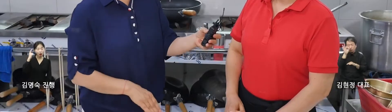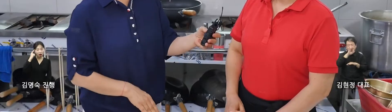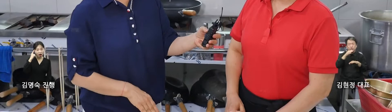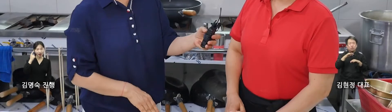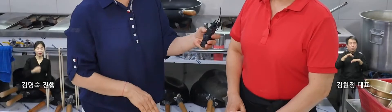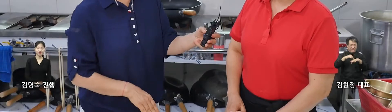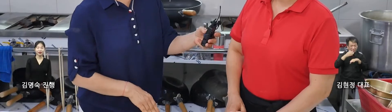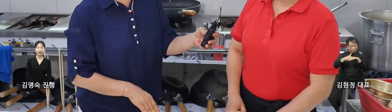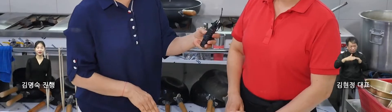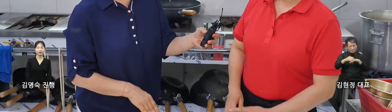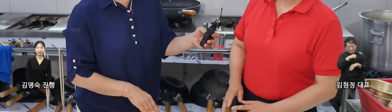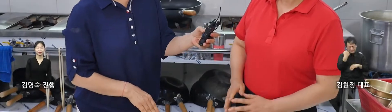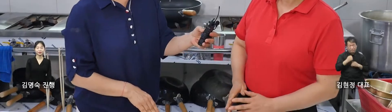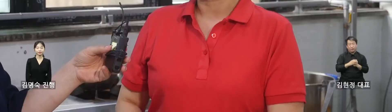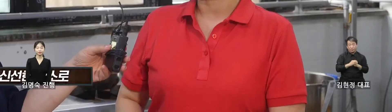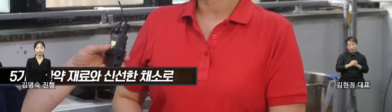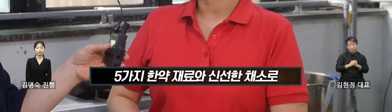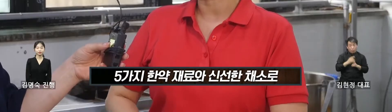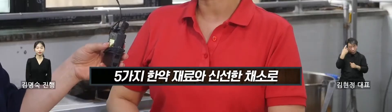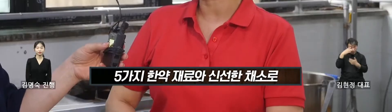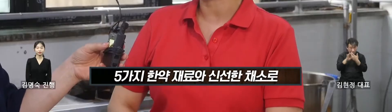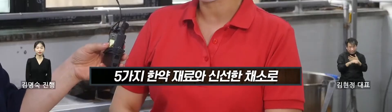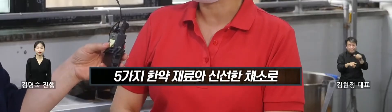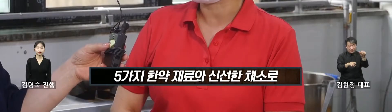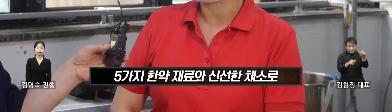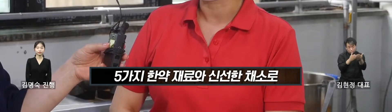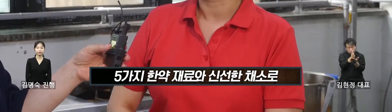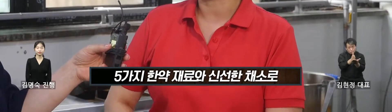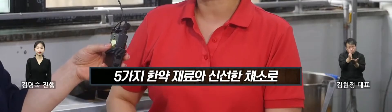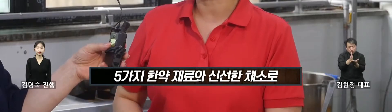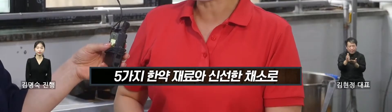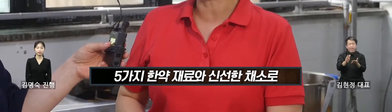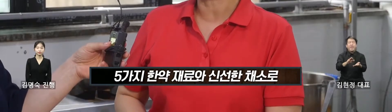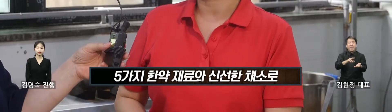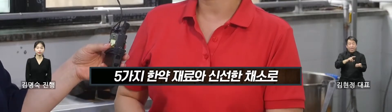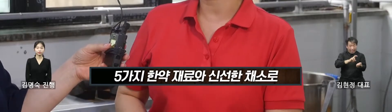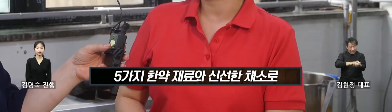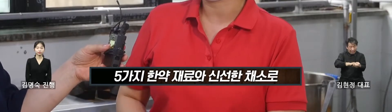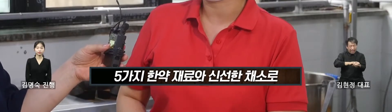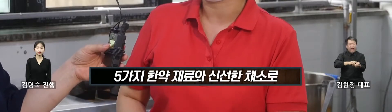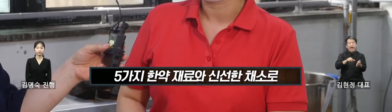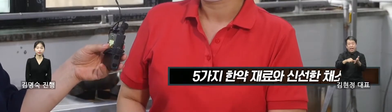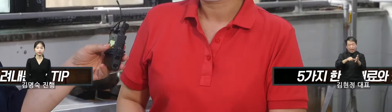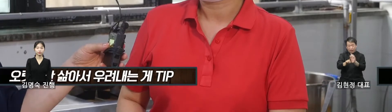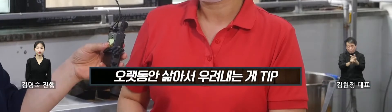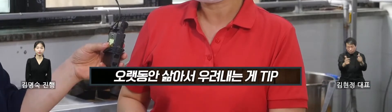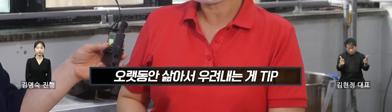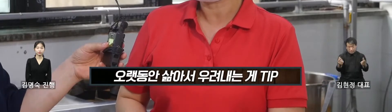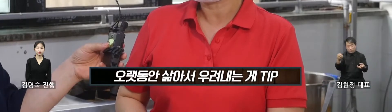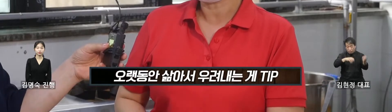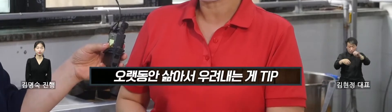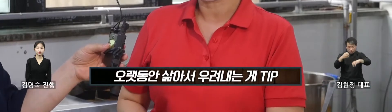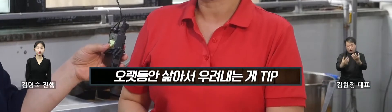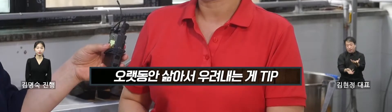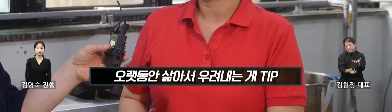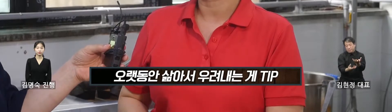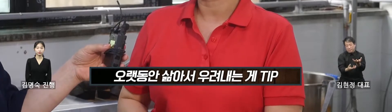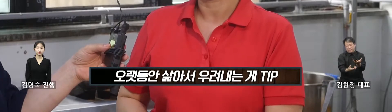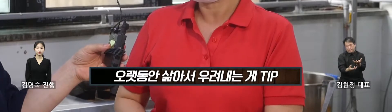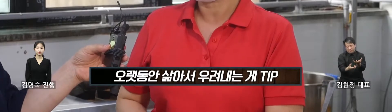맛있어요? 저희가 수육은 다섯 가지 한약재료와 각종 싱싱한 야채로 오랫동안